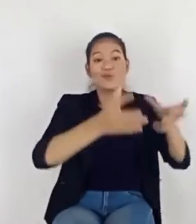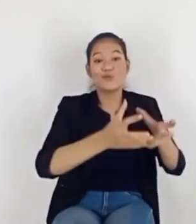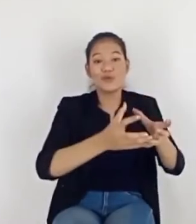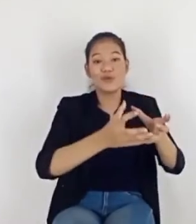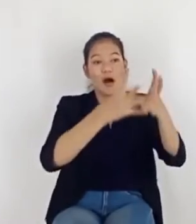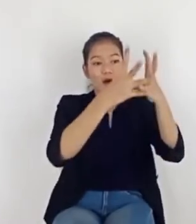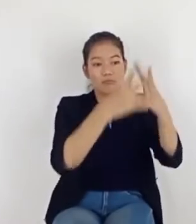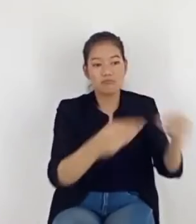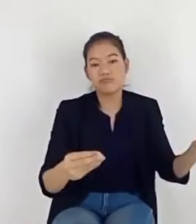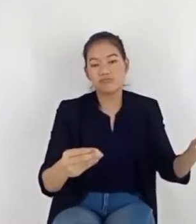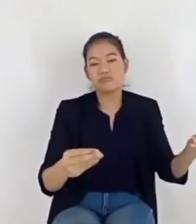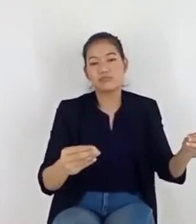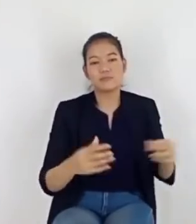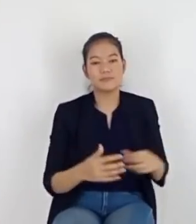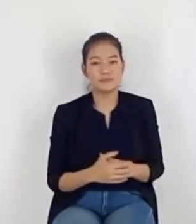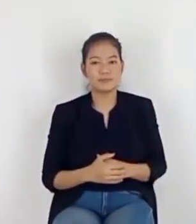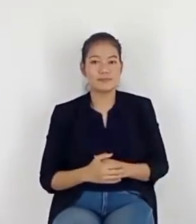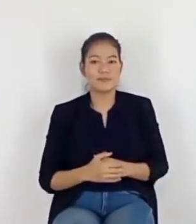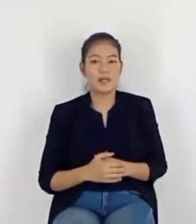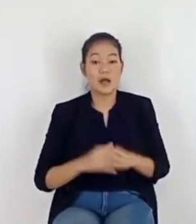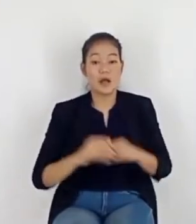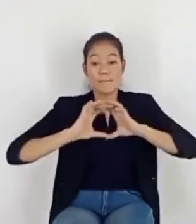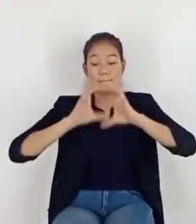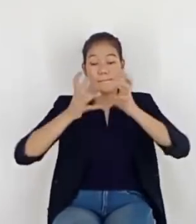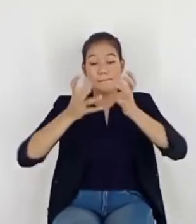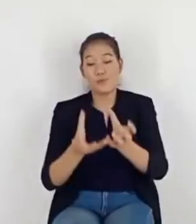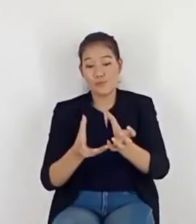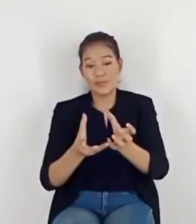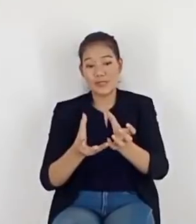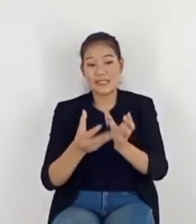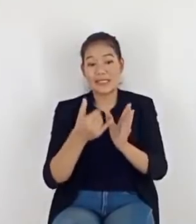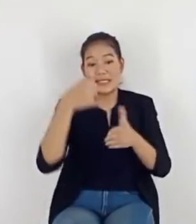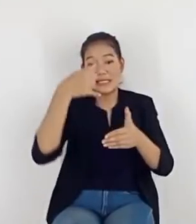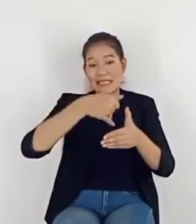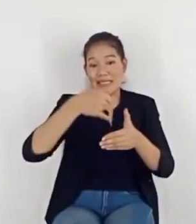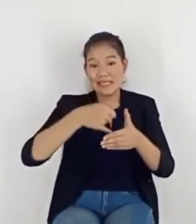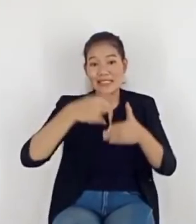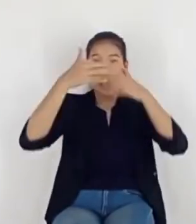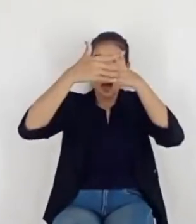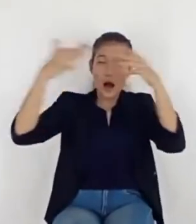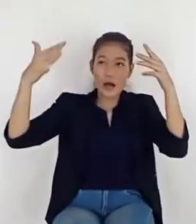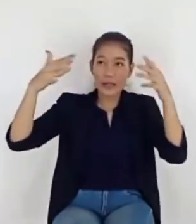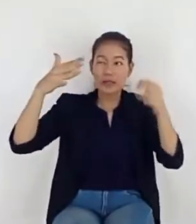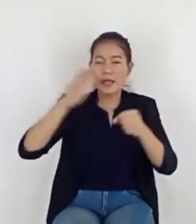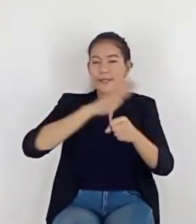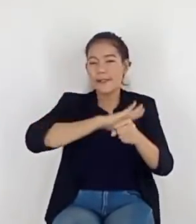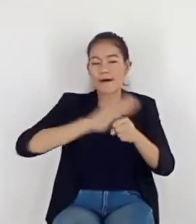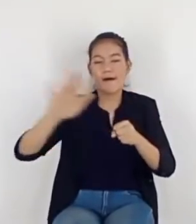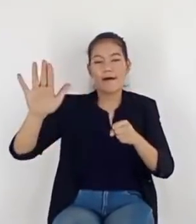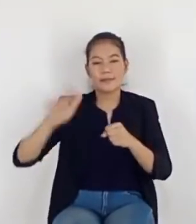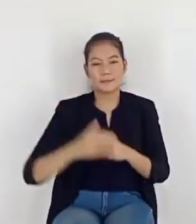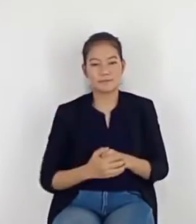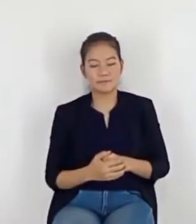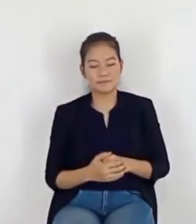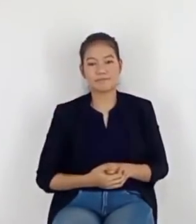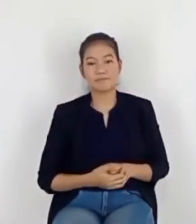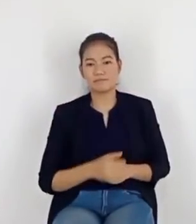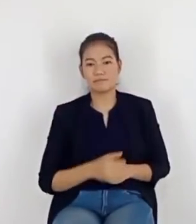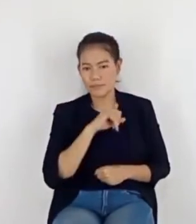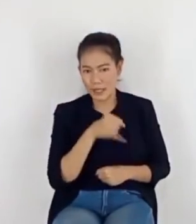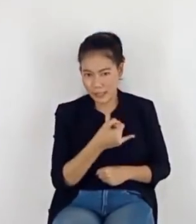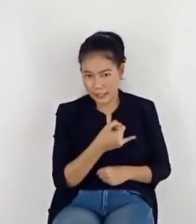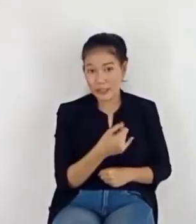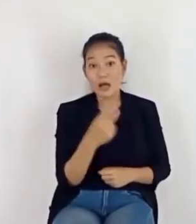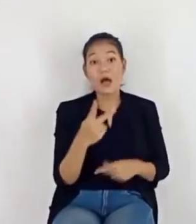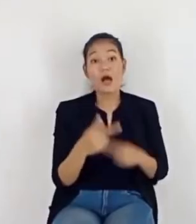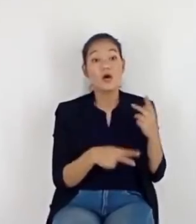hangus dalam nyala api, dan bumi dan segala yang ada di atasnya akan hilang lenyap. Jadi,